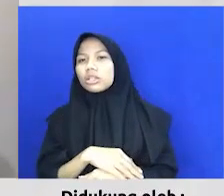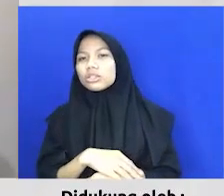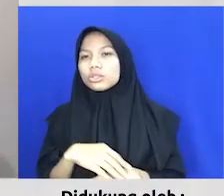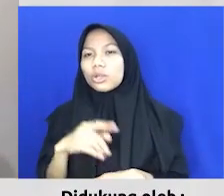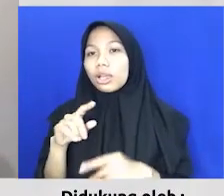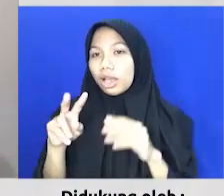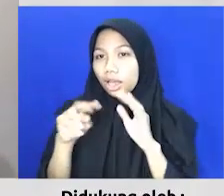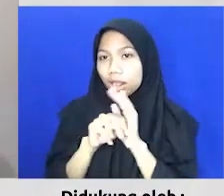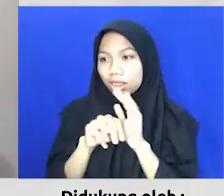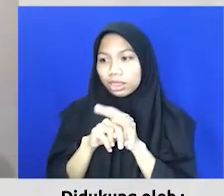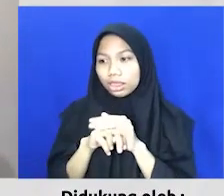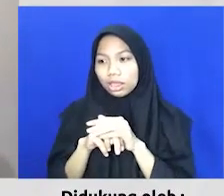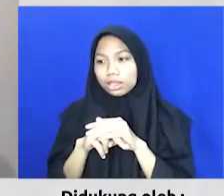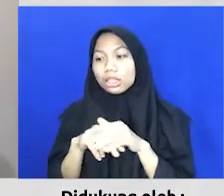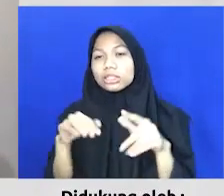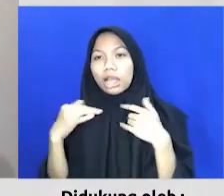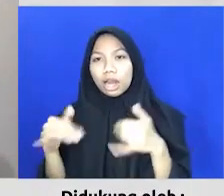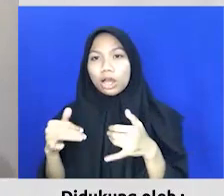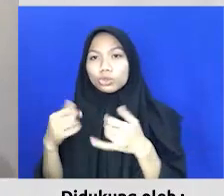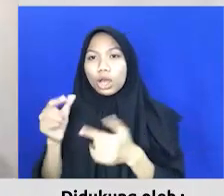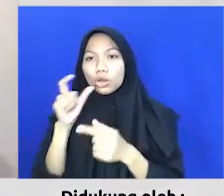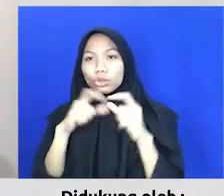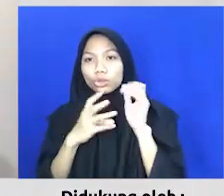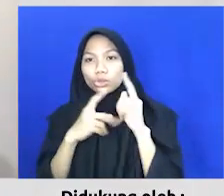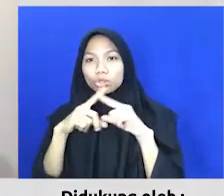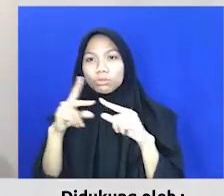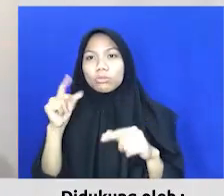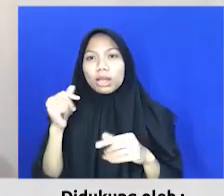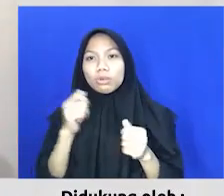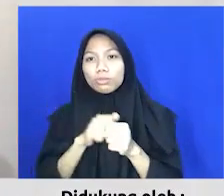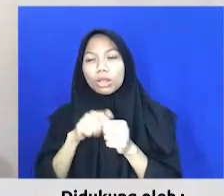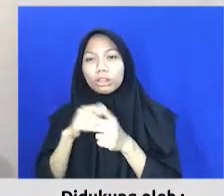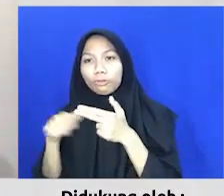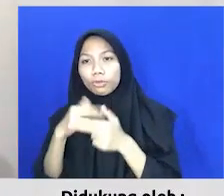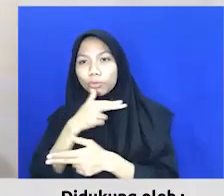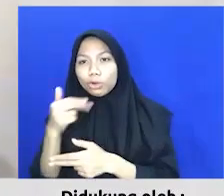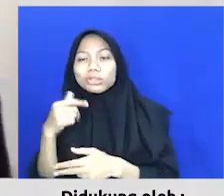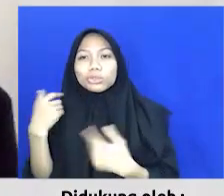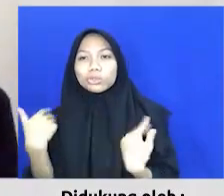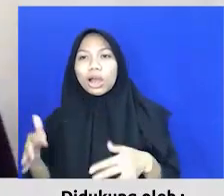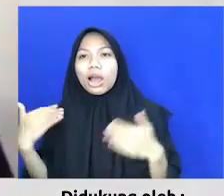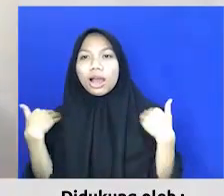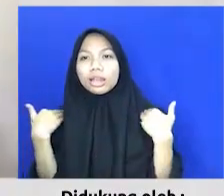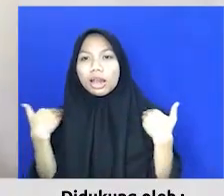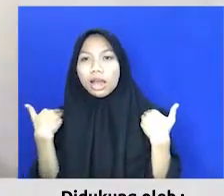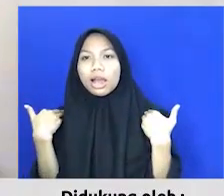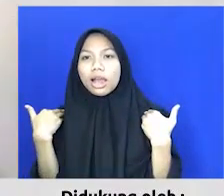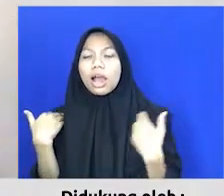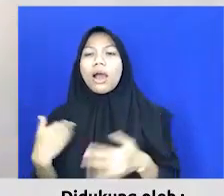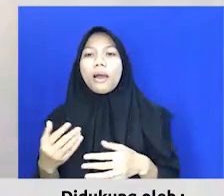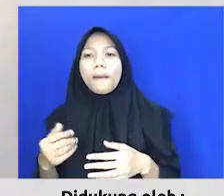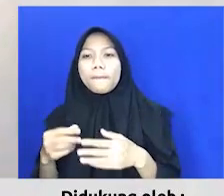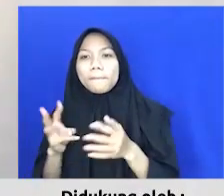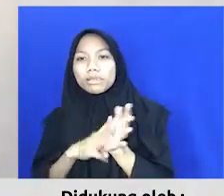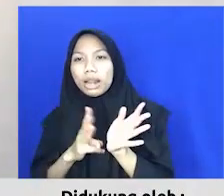banyak berkelahi dan apa ya, tapi kok nggak muncul ya. Di dalam film. Ya, ya. Nah, jadi itu, nah itu